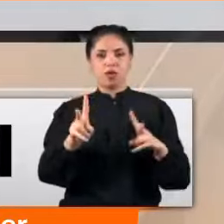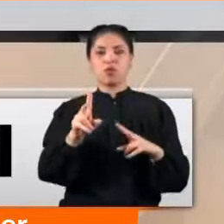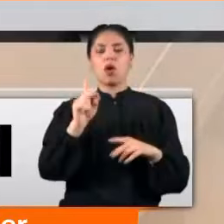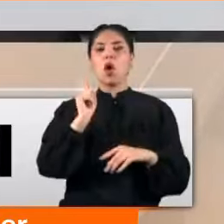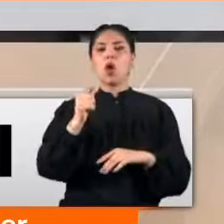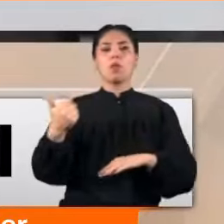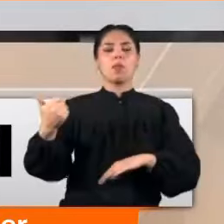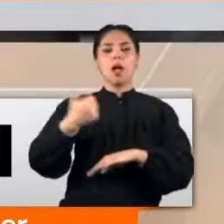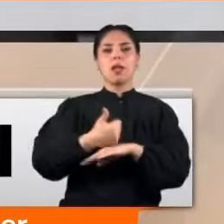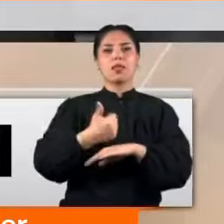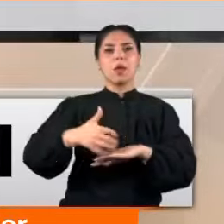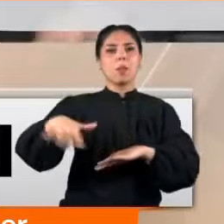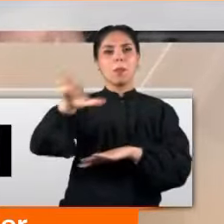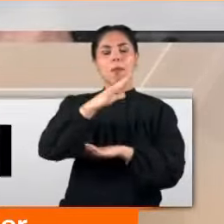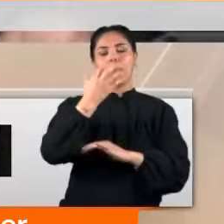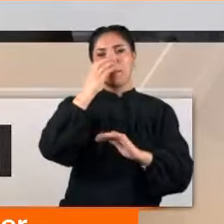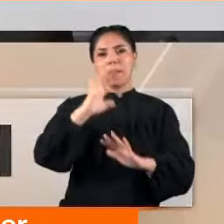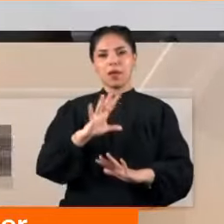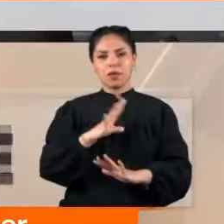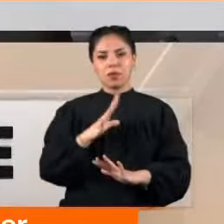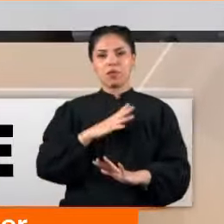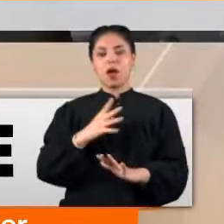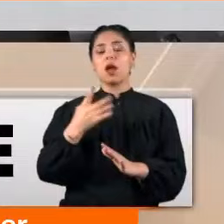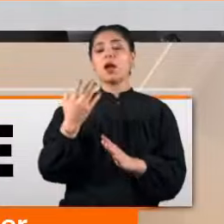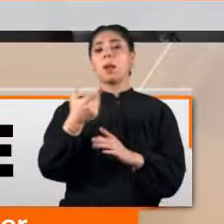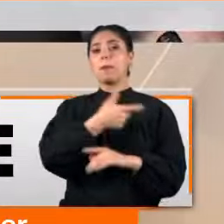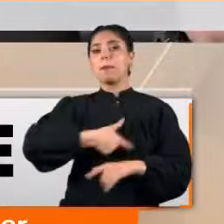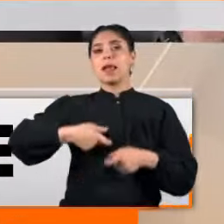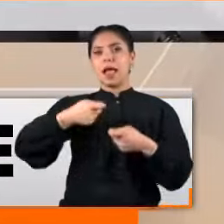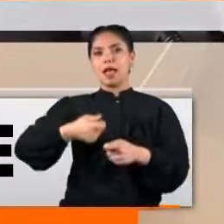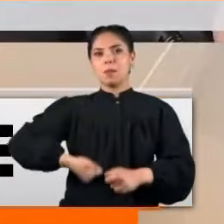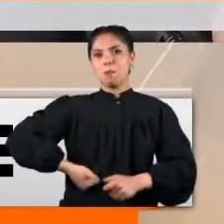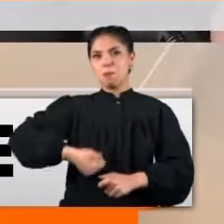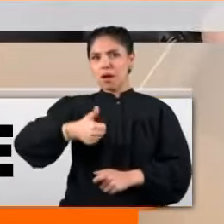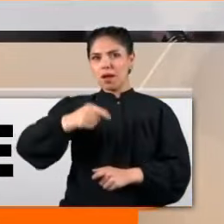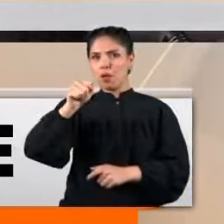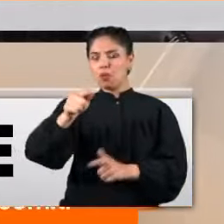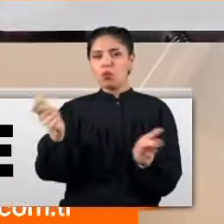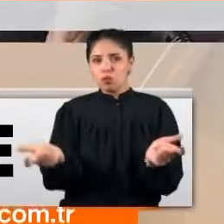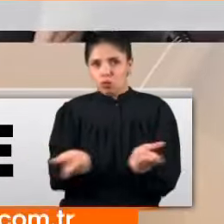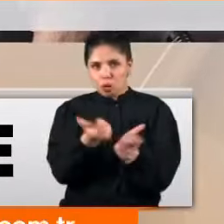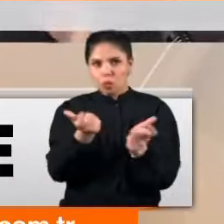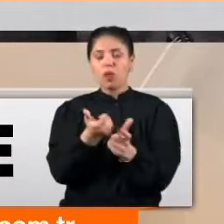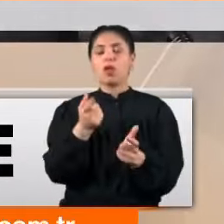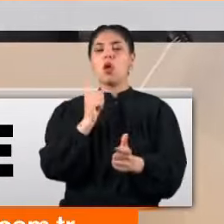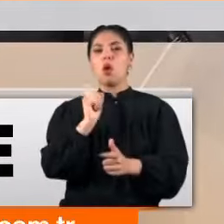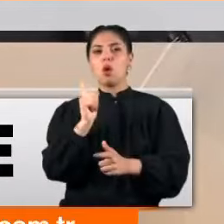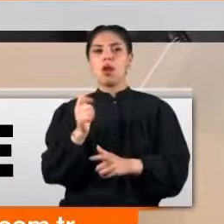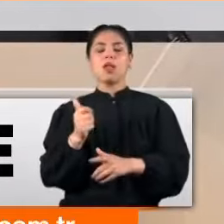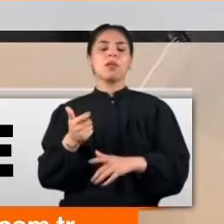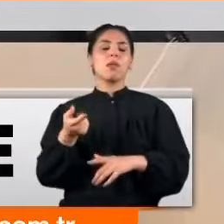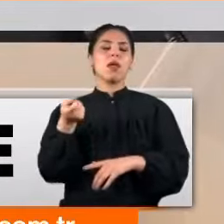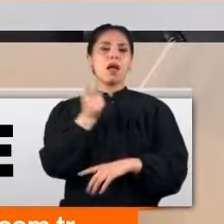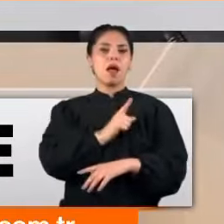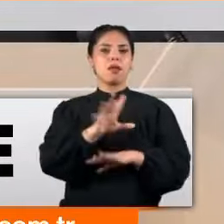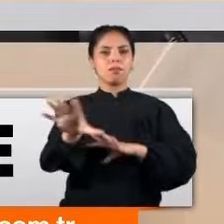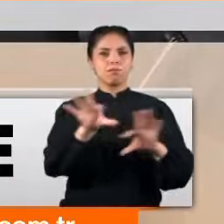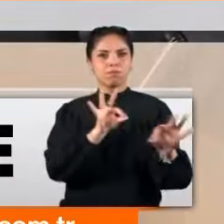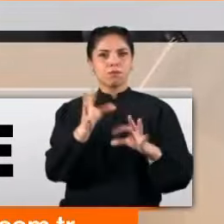Hatırlanacaktır, Milli Eğitim Bakanı geçtiğimiz hafta bu kabine toplantısını işaret ederek atanacak öğretmen sayısının ve branşlarının bu toplantıda belli olacağını söylemişti.